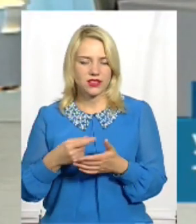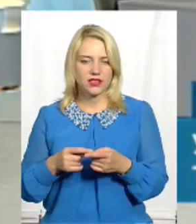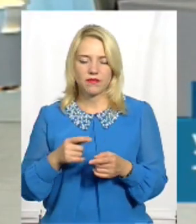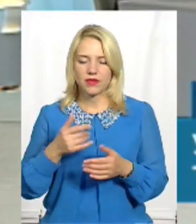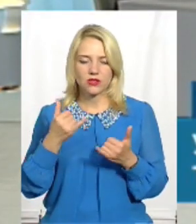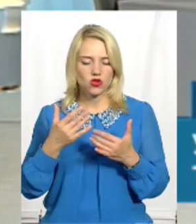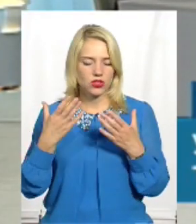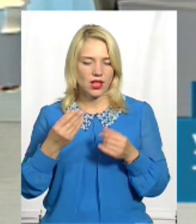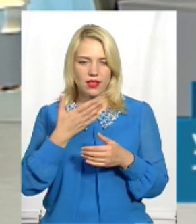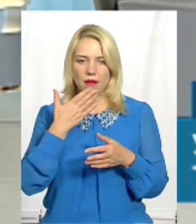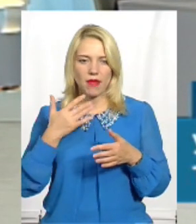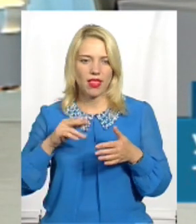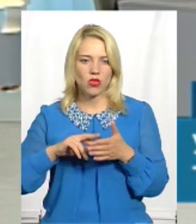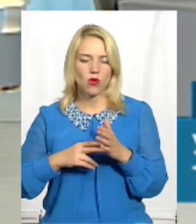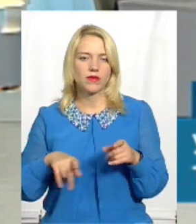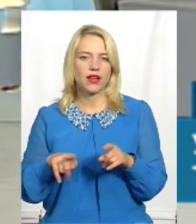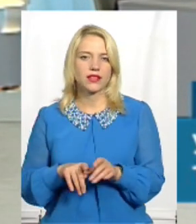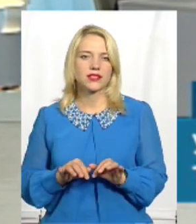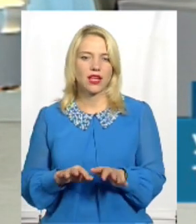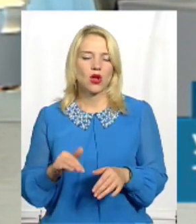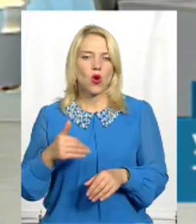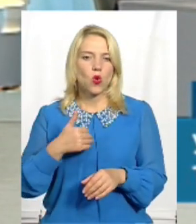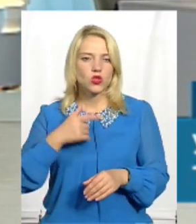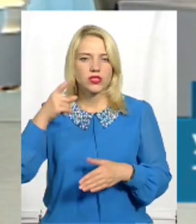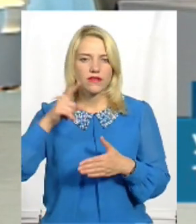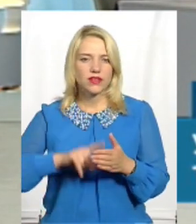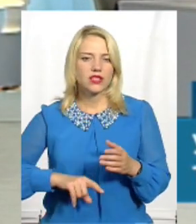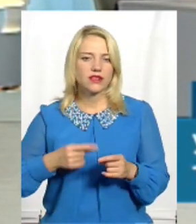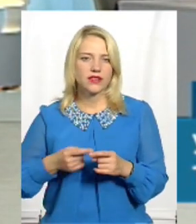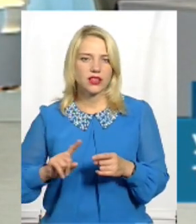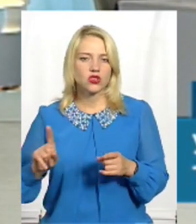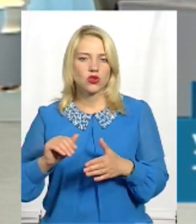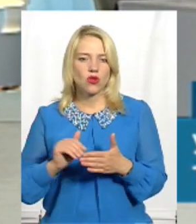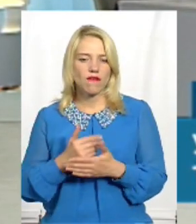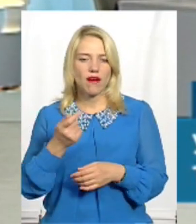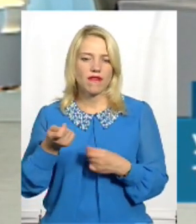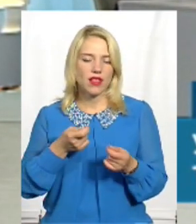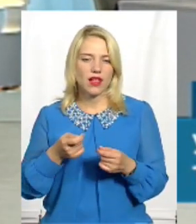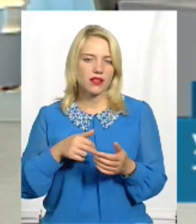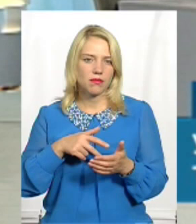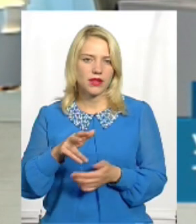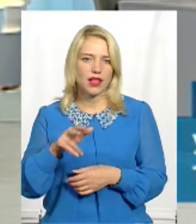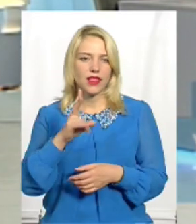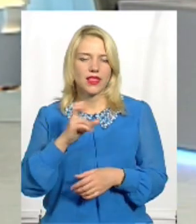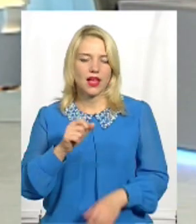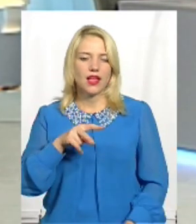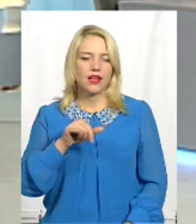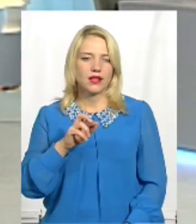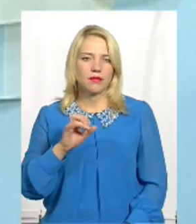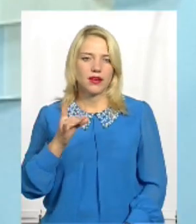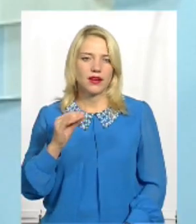плануємо таких заходів, але мені хочеться вірити в те, що нова влада піде на лібералізацію ринку.